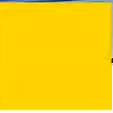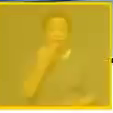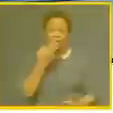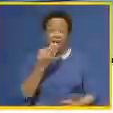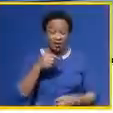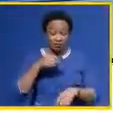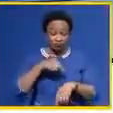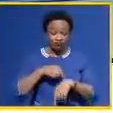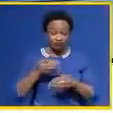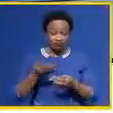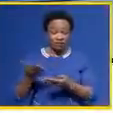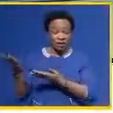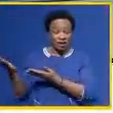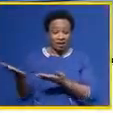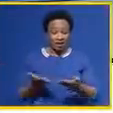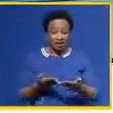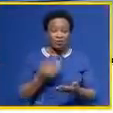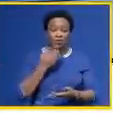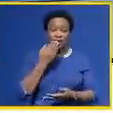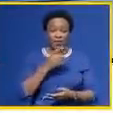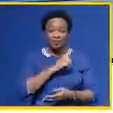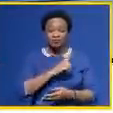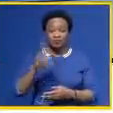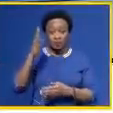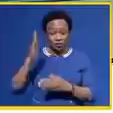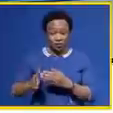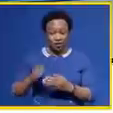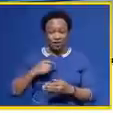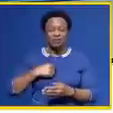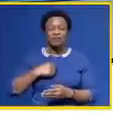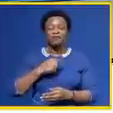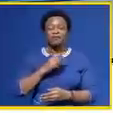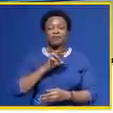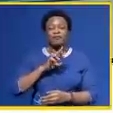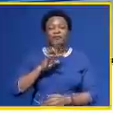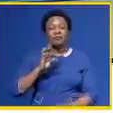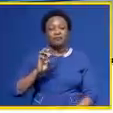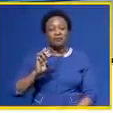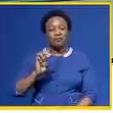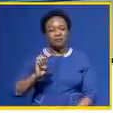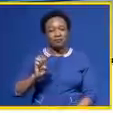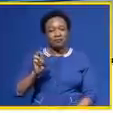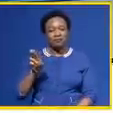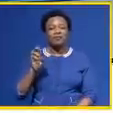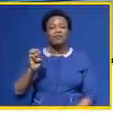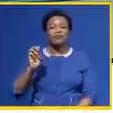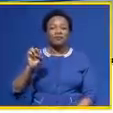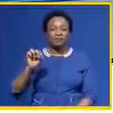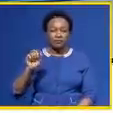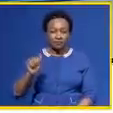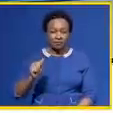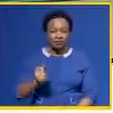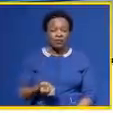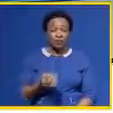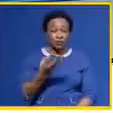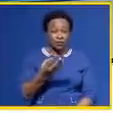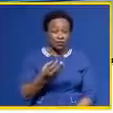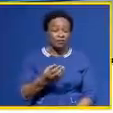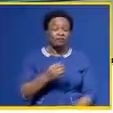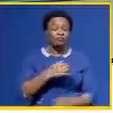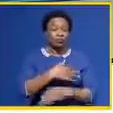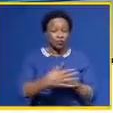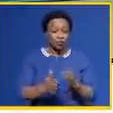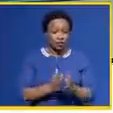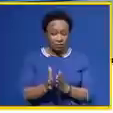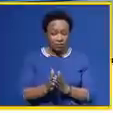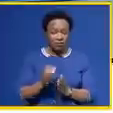Habari za wakati huu, karibuni katika Habari Wikiendi. Jina langu ni Rehema Salim. Tutakuwa na Suzan Mtui katika lugha ya alama pamoja na